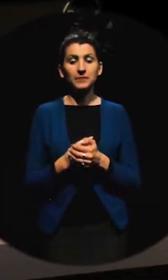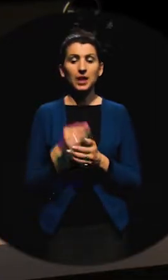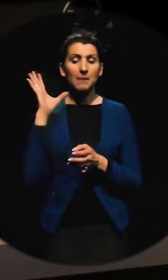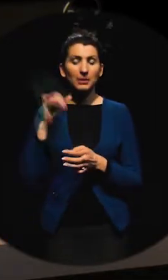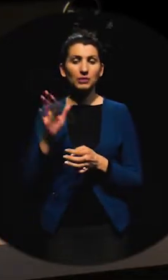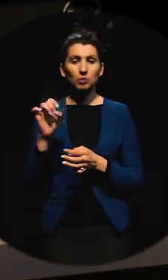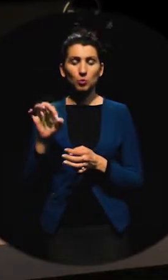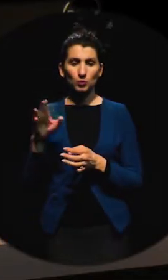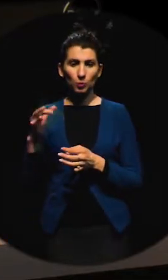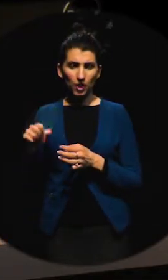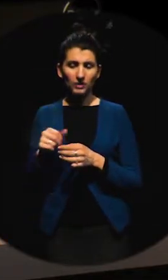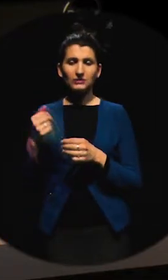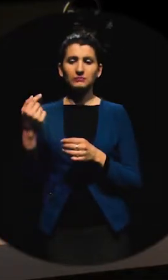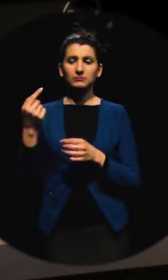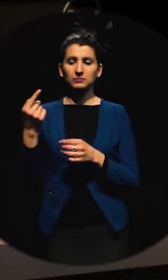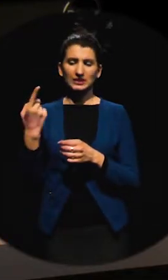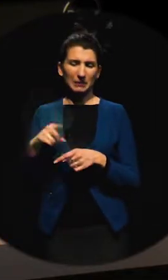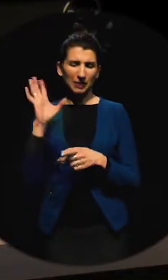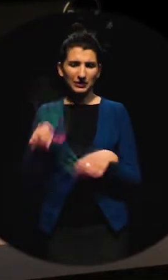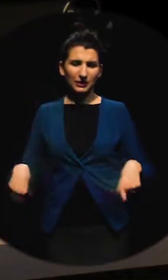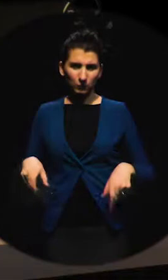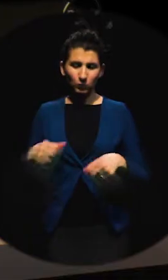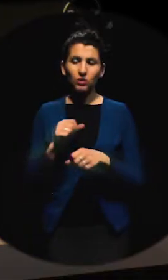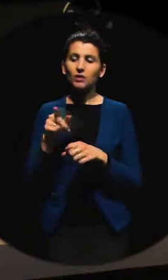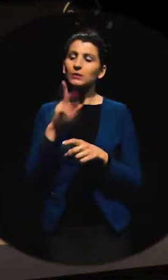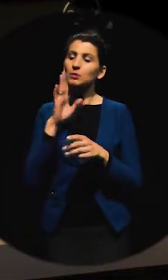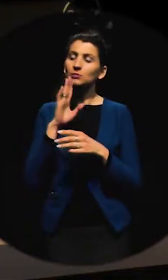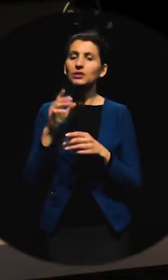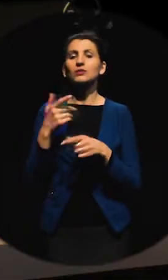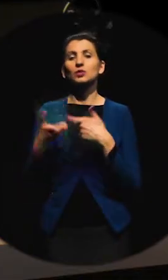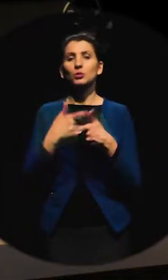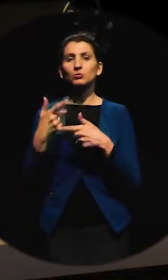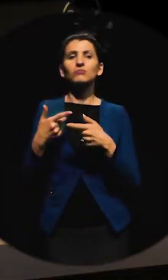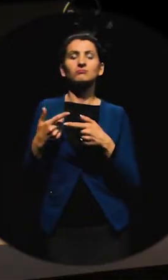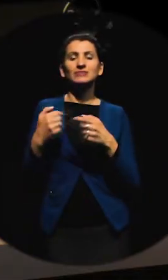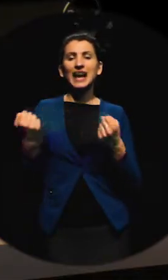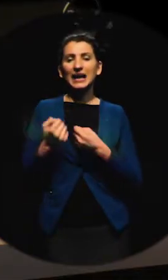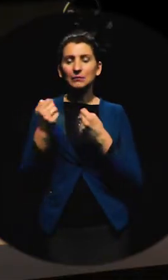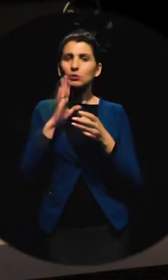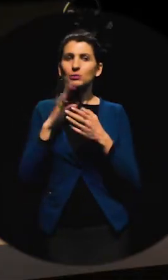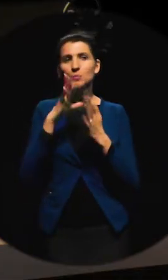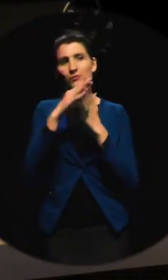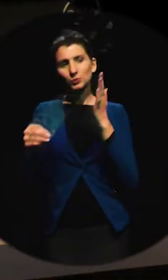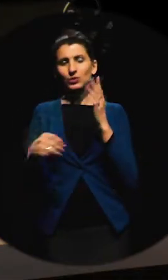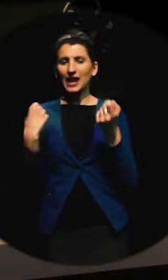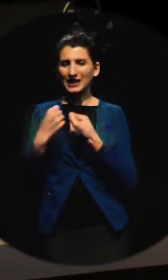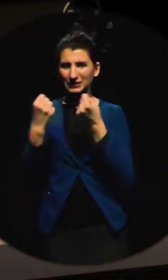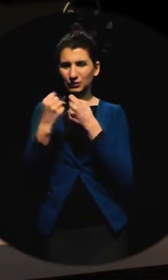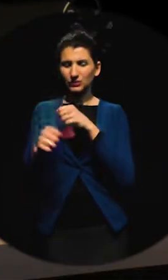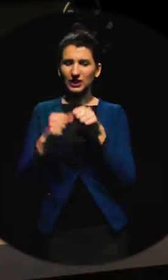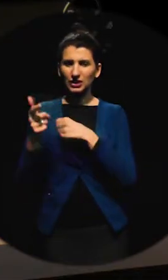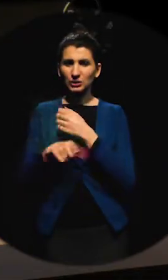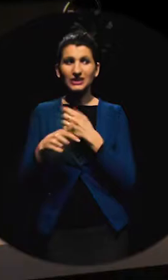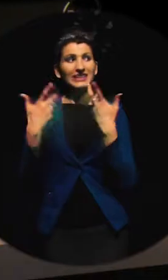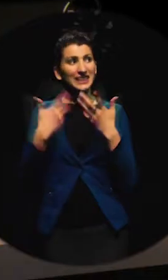D. stosuje strategię aktywistów z lat 70. właśnie i nawet są takie zdjęcia, no właśnie niestety ze względu na